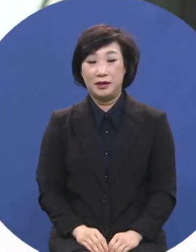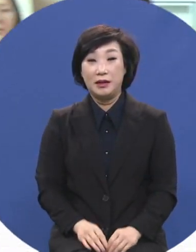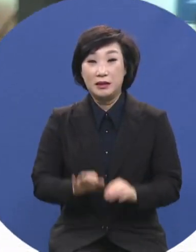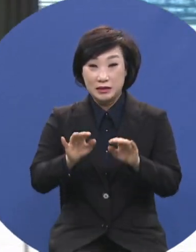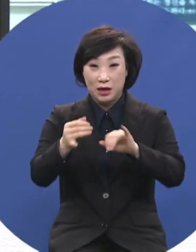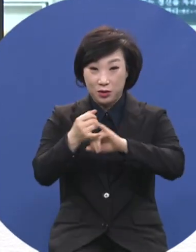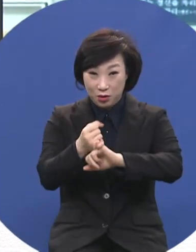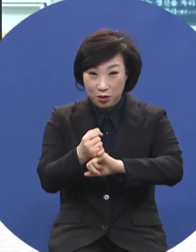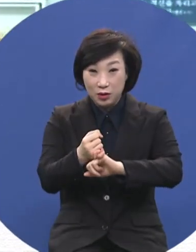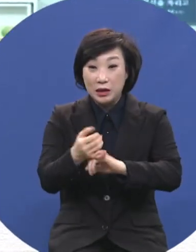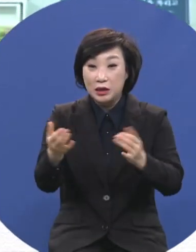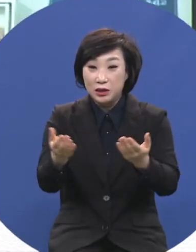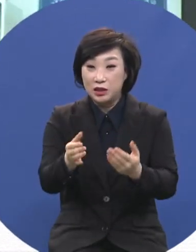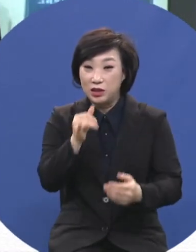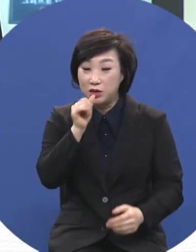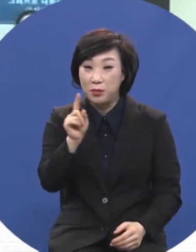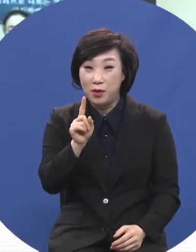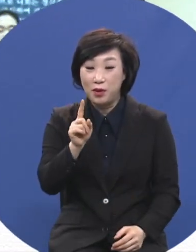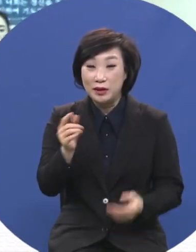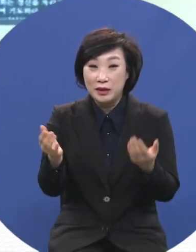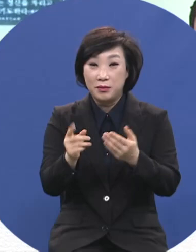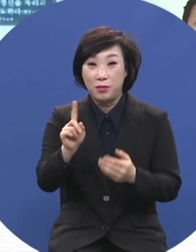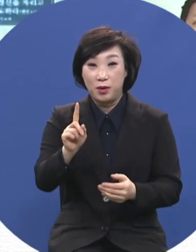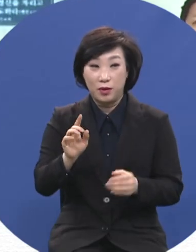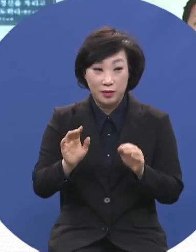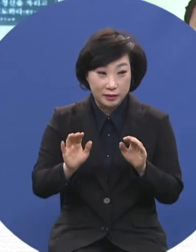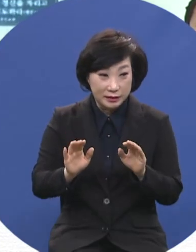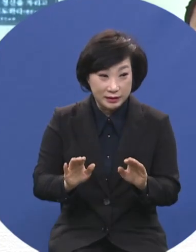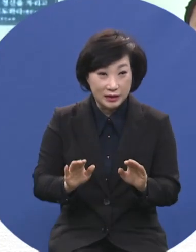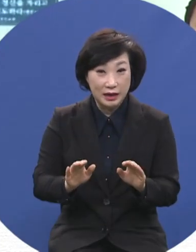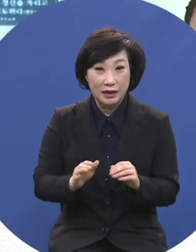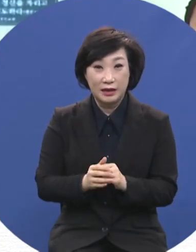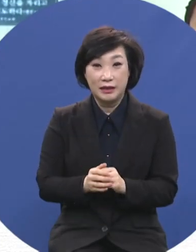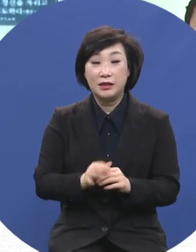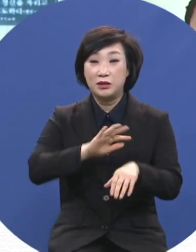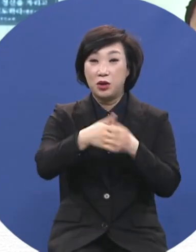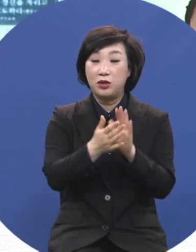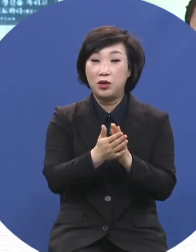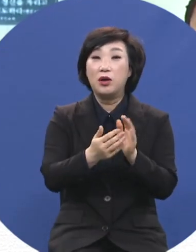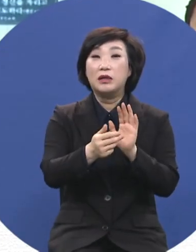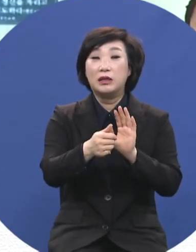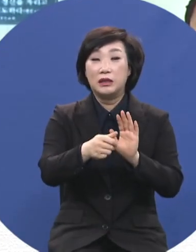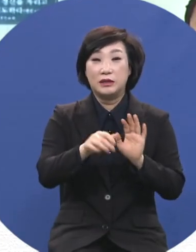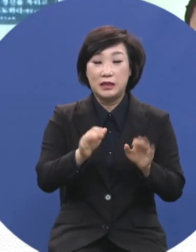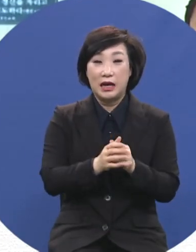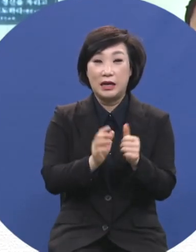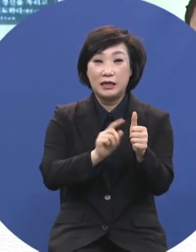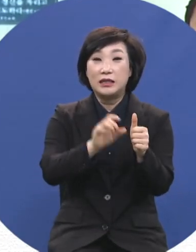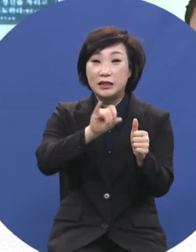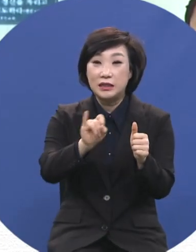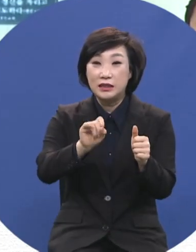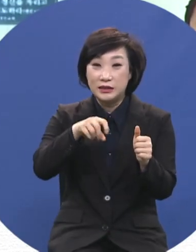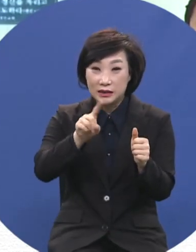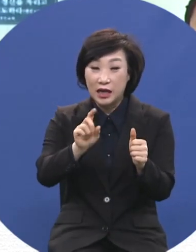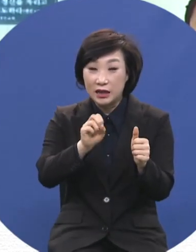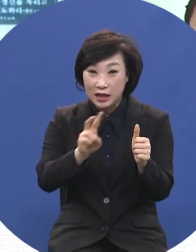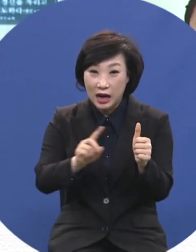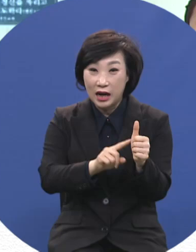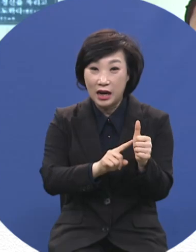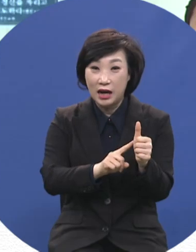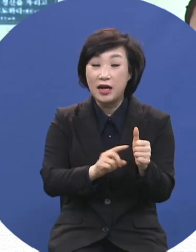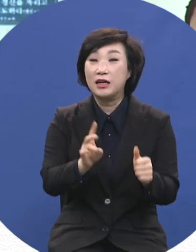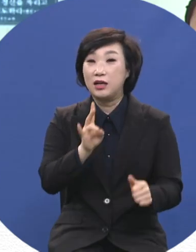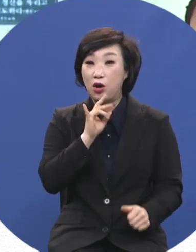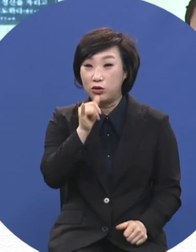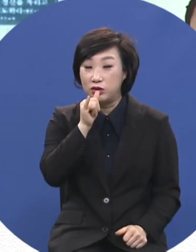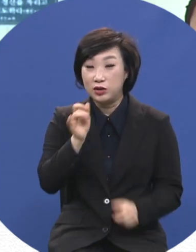꼭 하실 일이 있지. 무슨 일이냐. 이사야 선지자를 통해서 하신 말씀이 있어. 그가